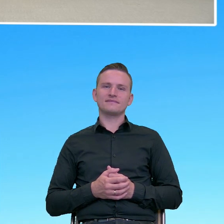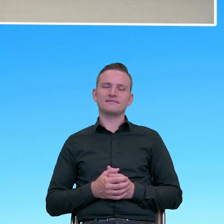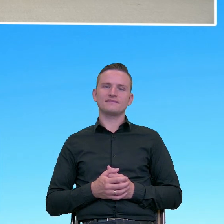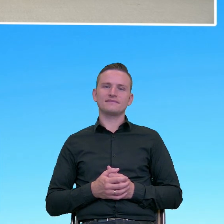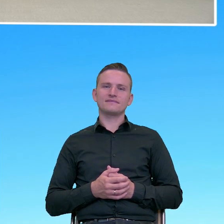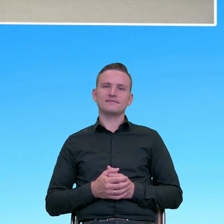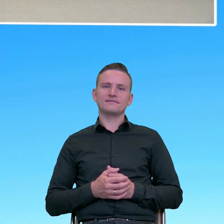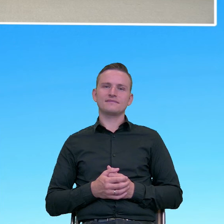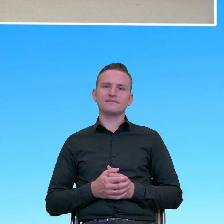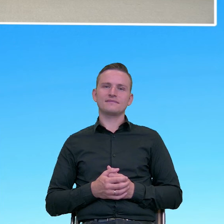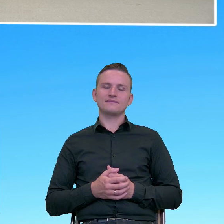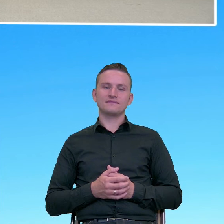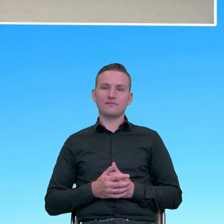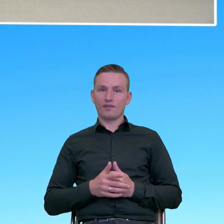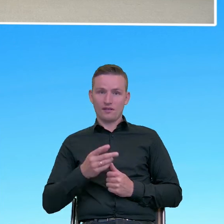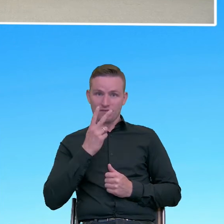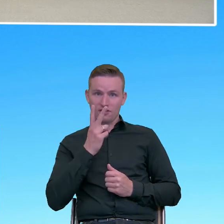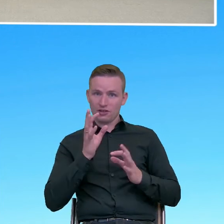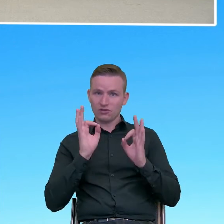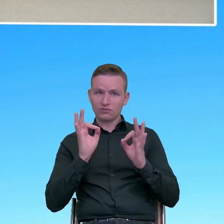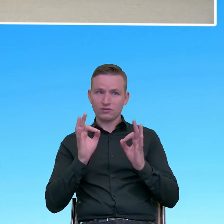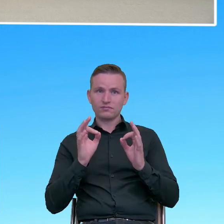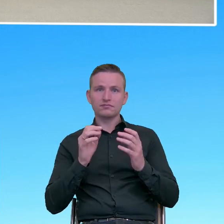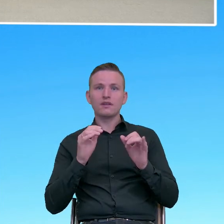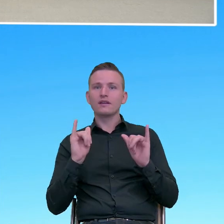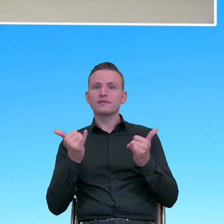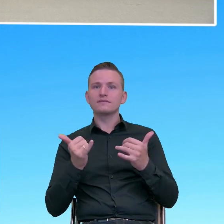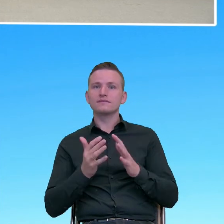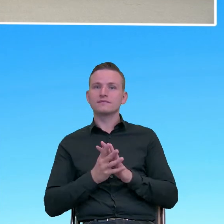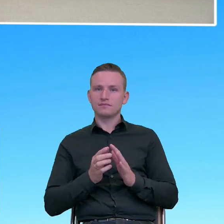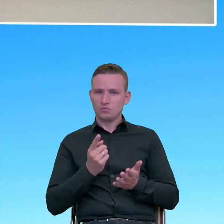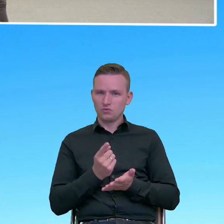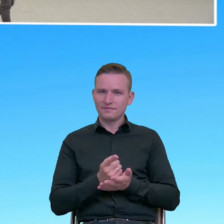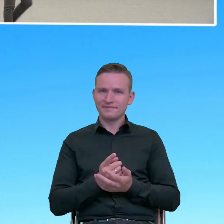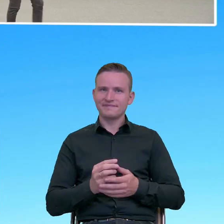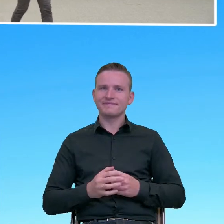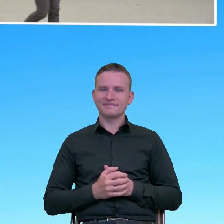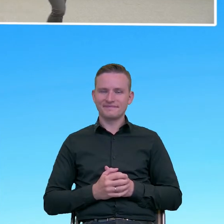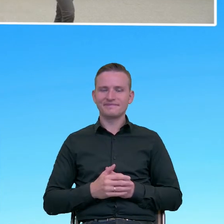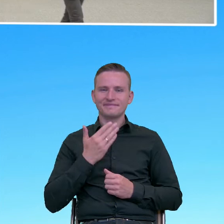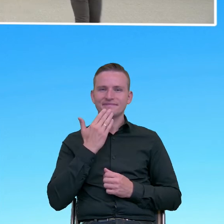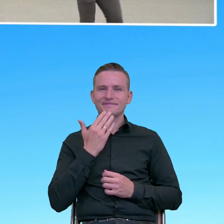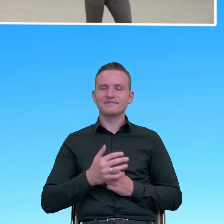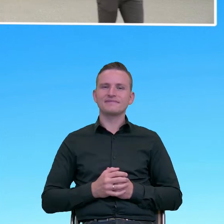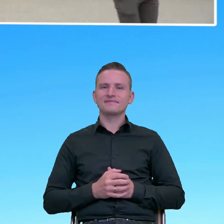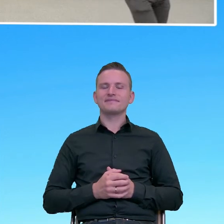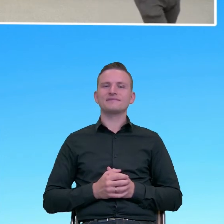O, dobrze. Widać, panowie? Tak? Damy radę? Super, dziękujemy.